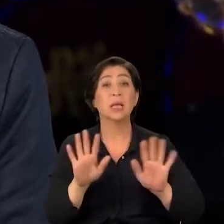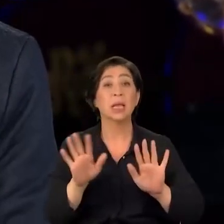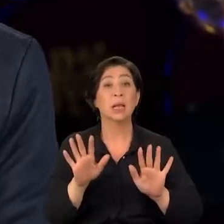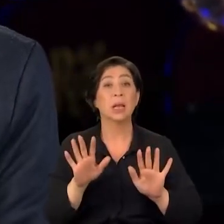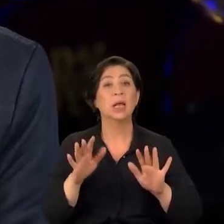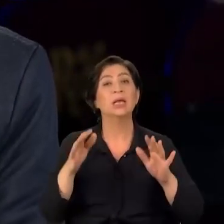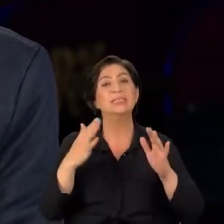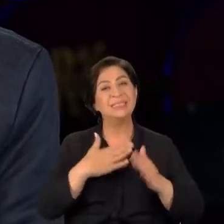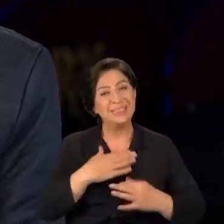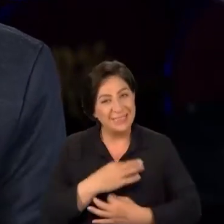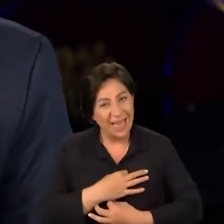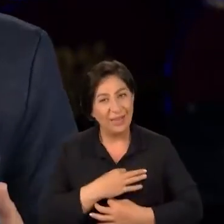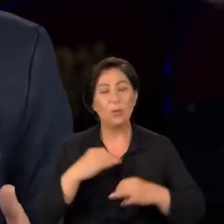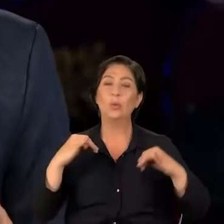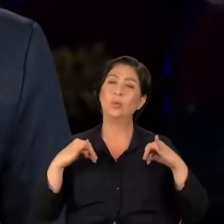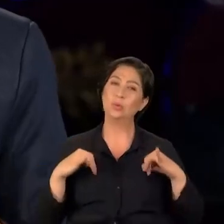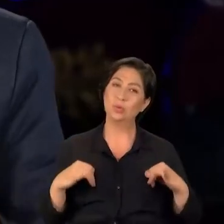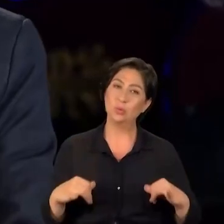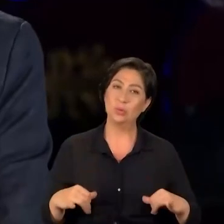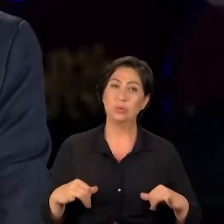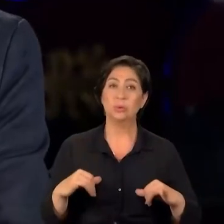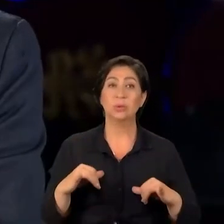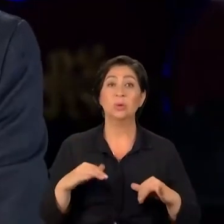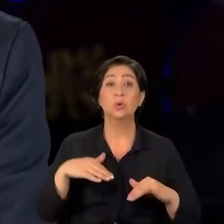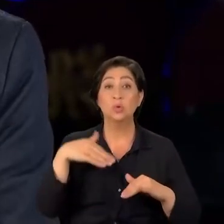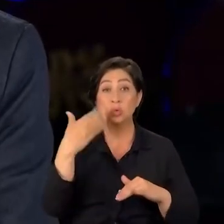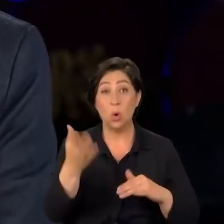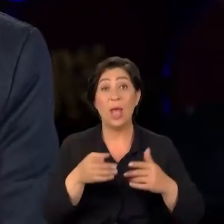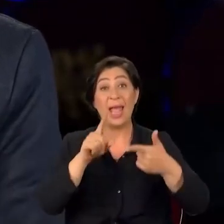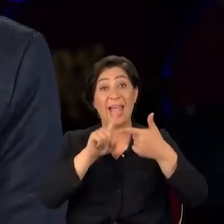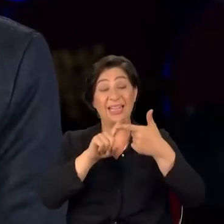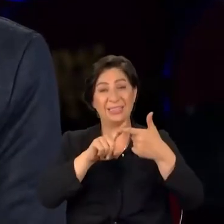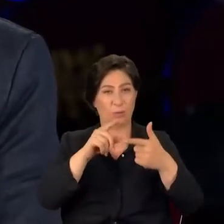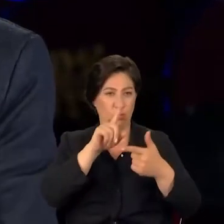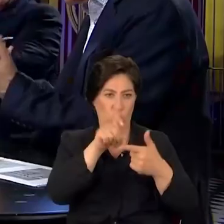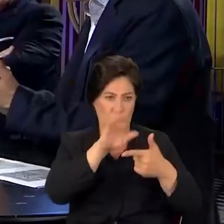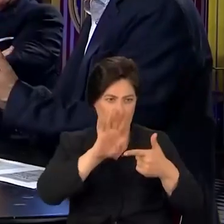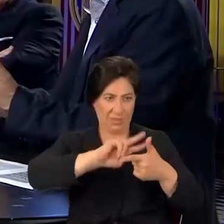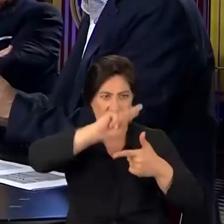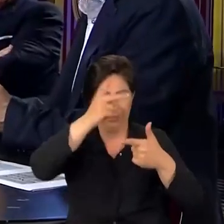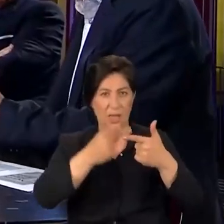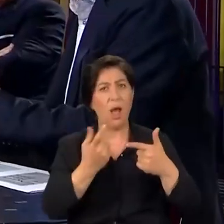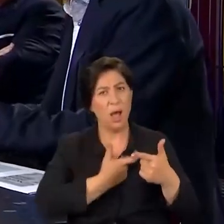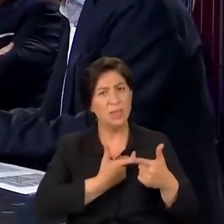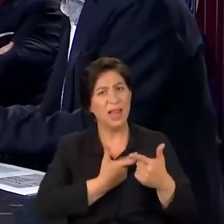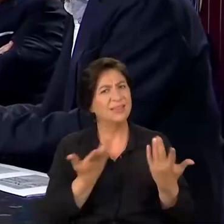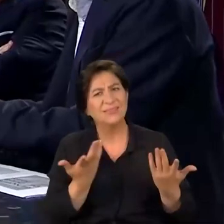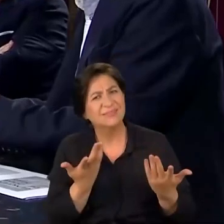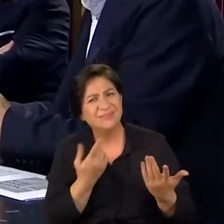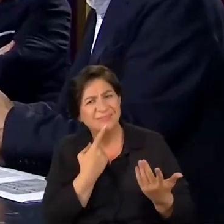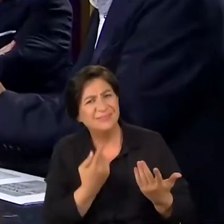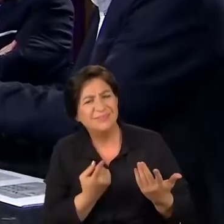değil. Saygı, huzur. Sonra biz gitmişiz ikinci aşamasında. Ya adalet demişsiniz de ne